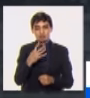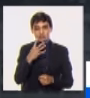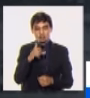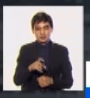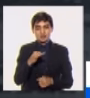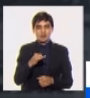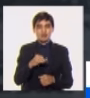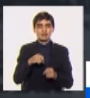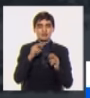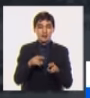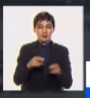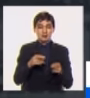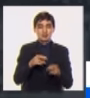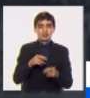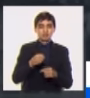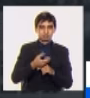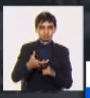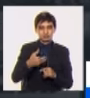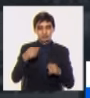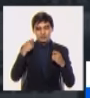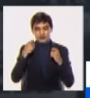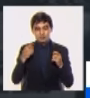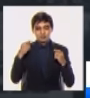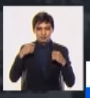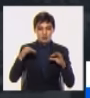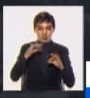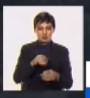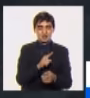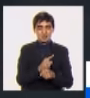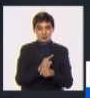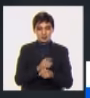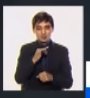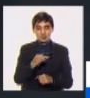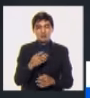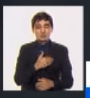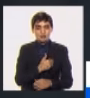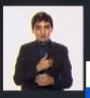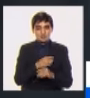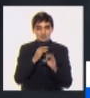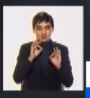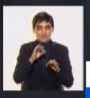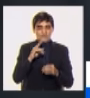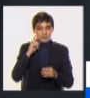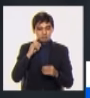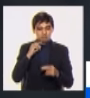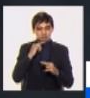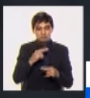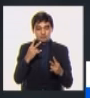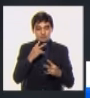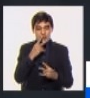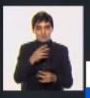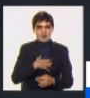торжества на этом этапе останутся под запретом и еще хочу обратить внимание на одну очень важную информацию